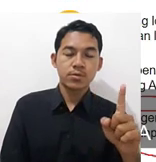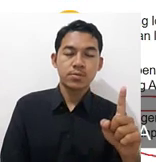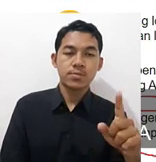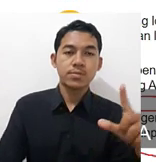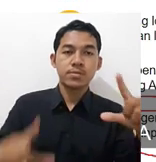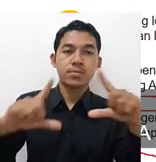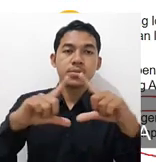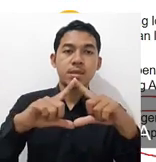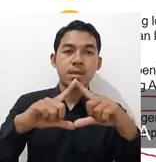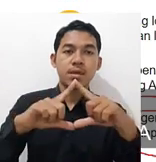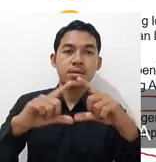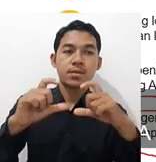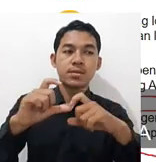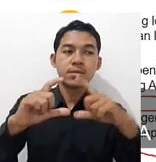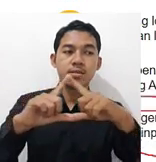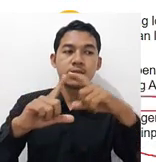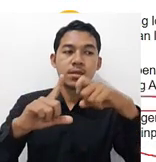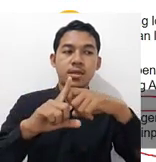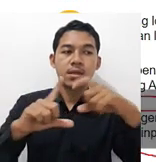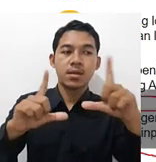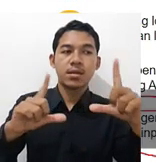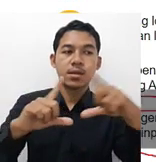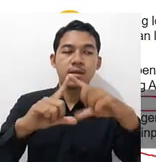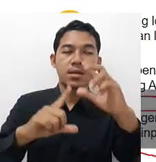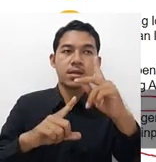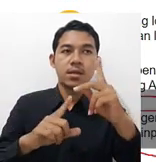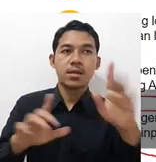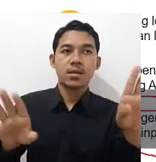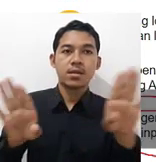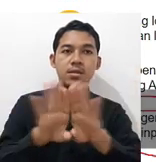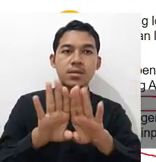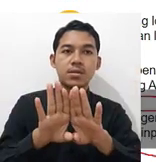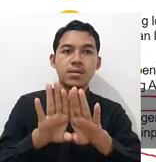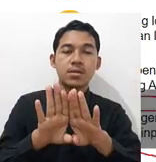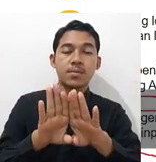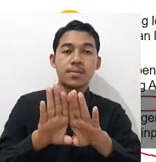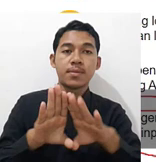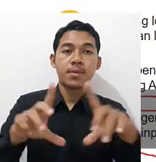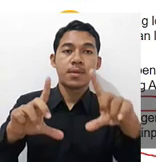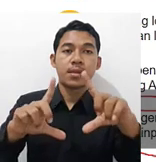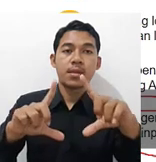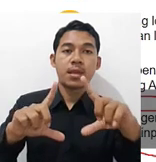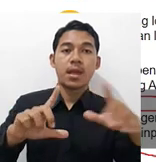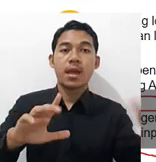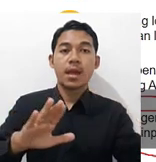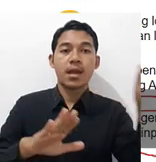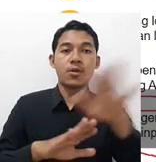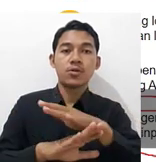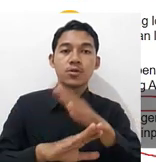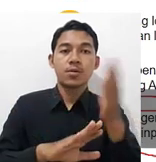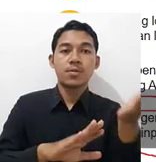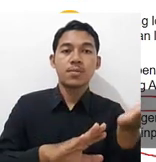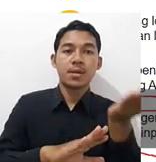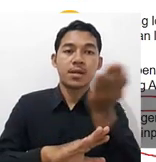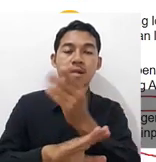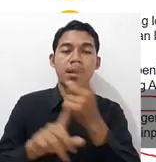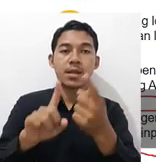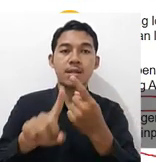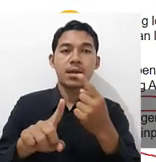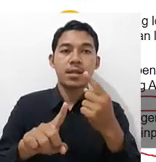tertutup dan B-nya jadi saklar tertutup juga. Maka arus bergerak dari potensial tinggi ke potensial rendah. Nah, di